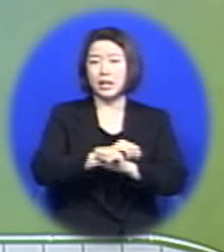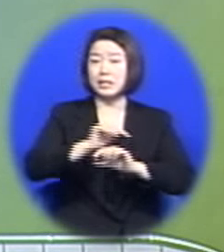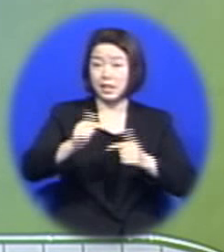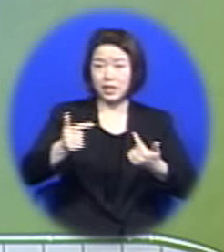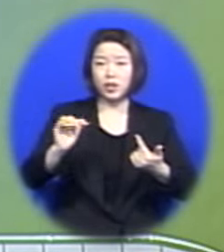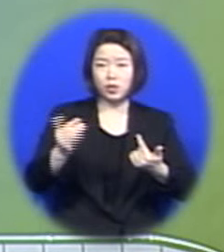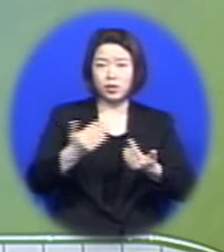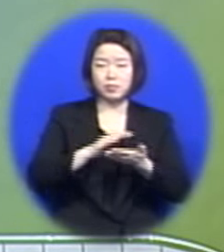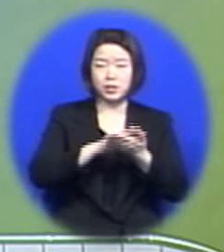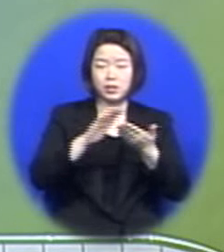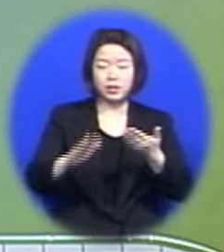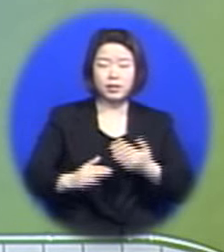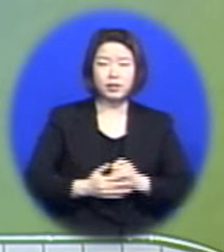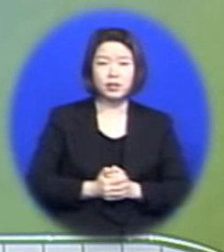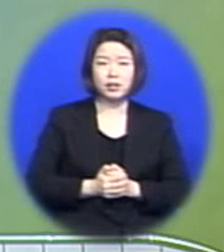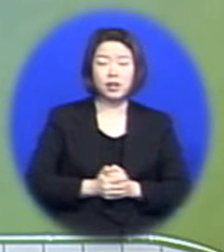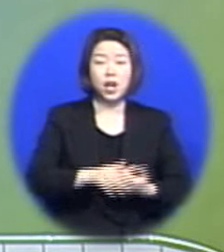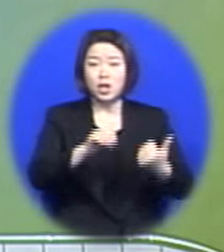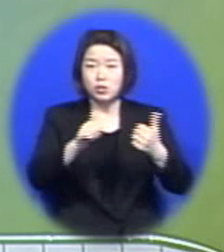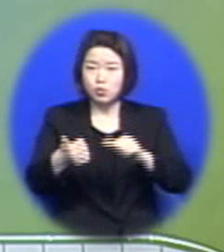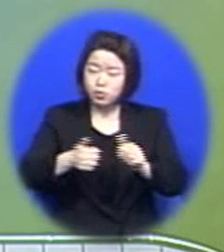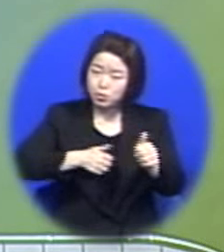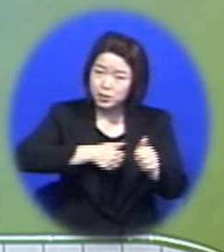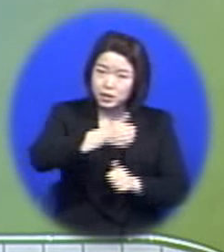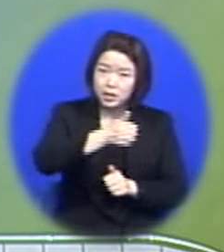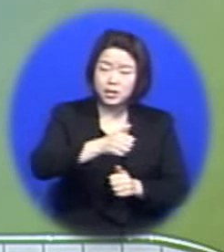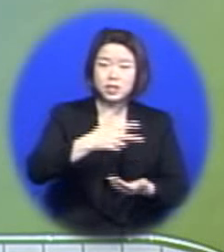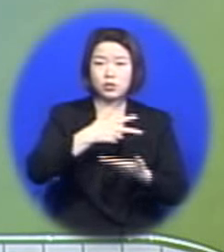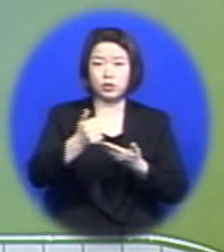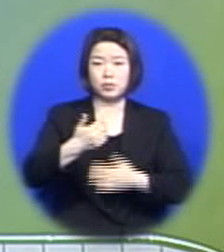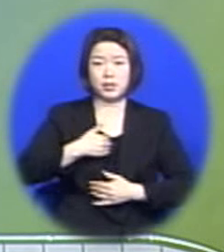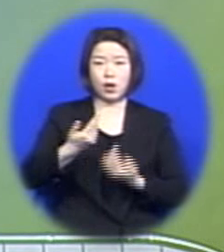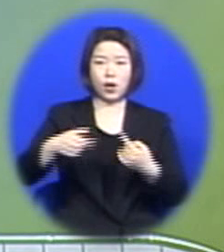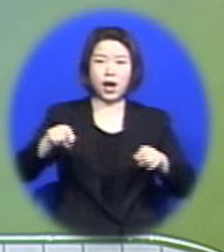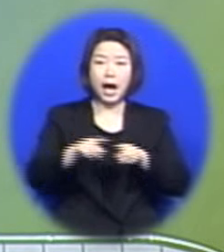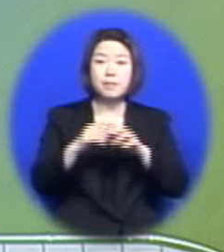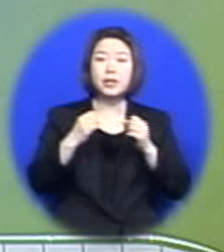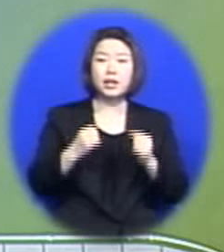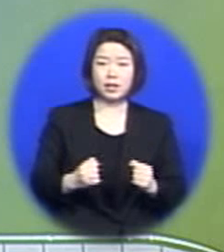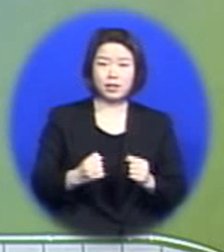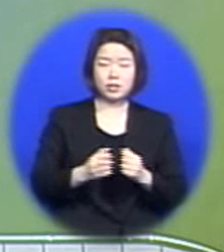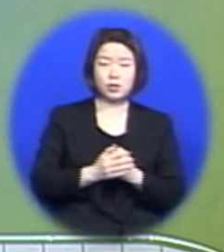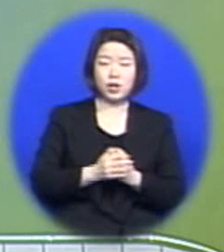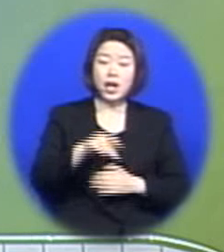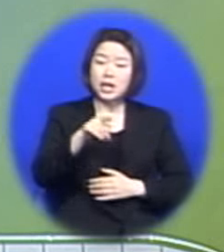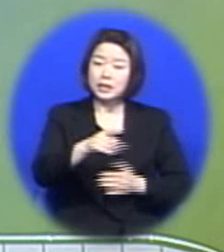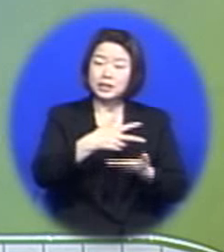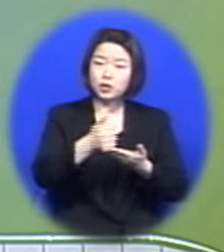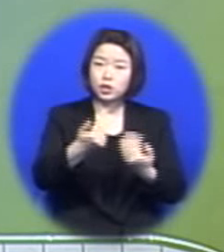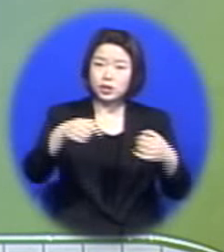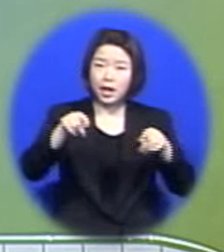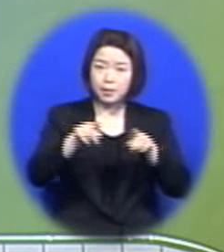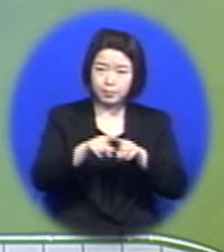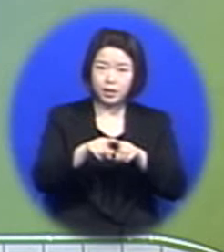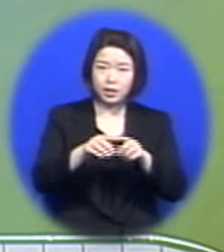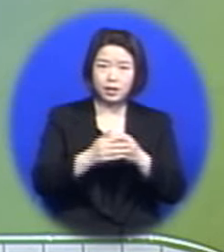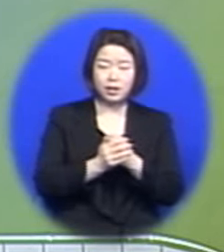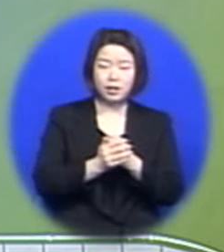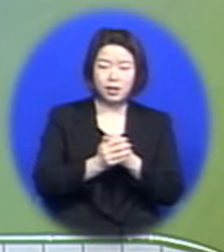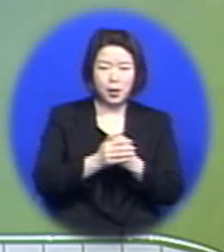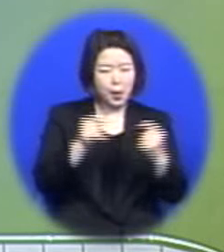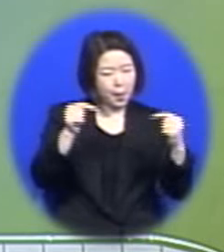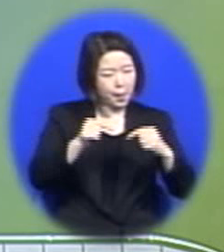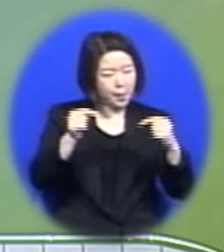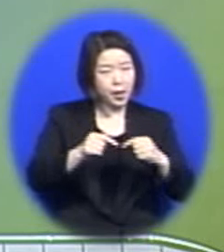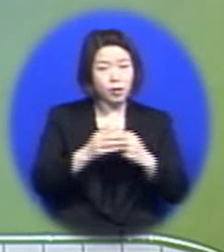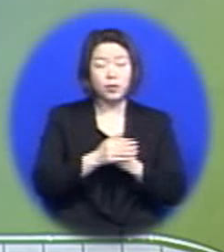됩니다. 죽음을 이기신 주님이 나와 함께 계십니다. 그 주님과 함께 의논하고